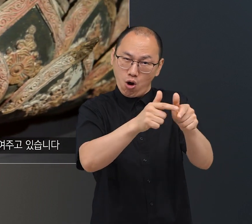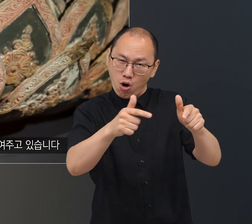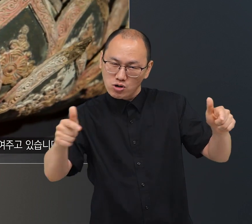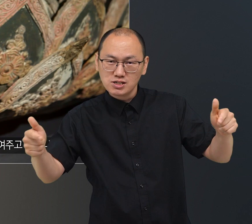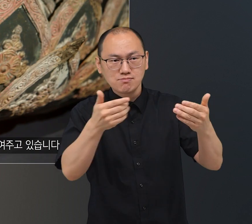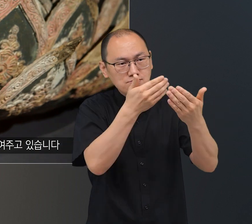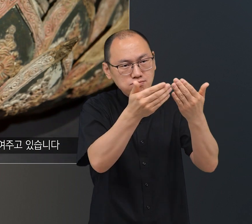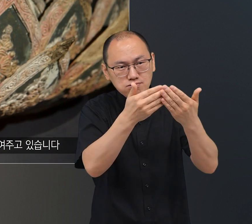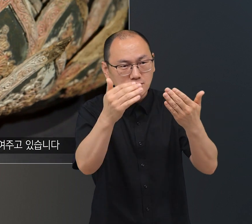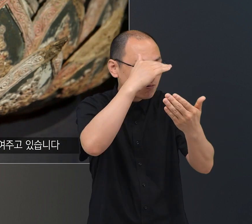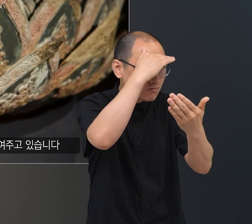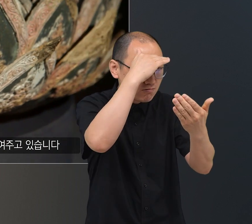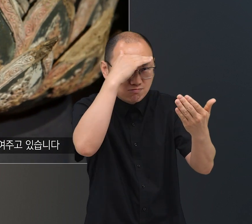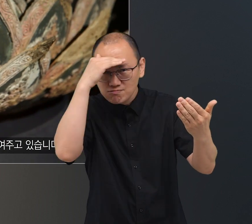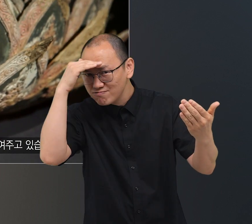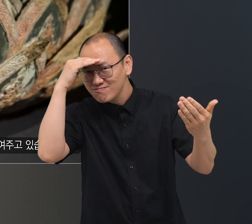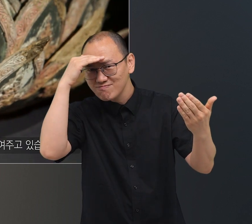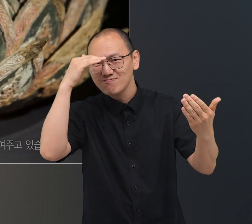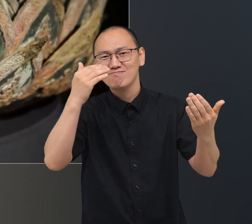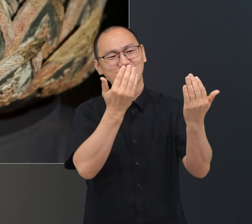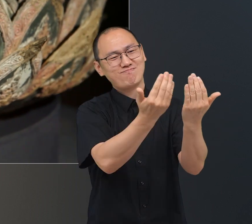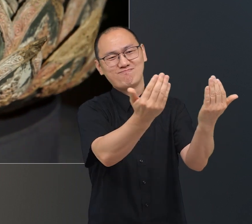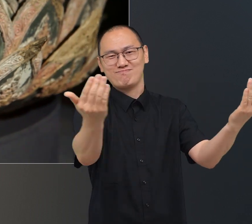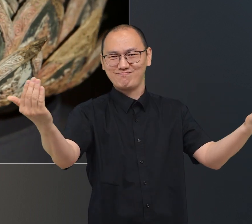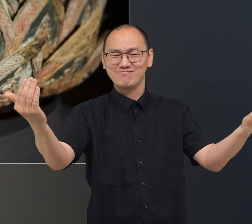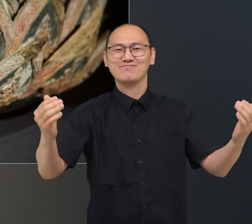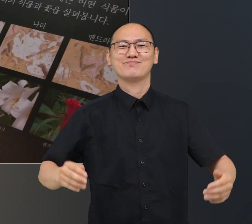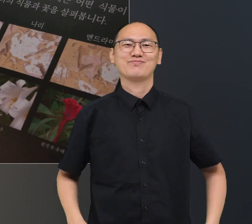대좌의 모습을 잘 보여주고 있습니다.